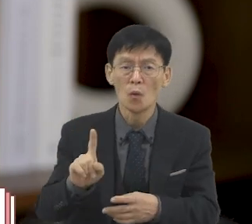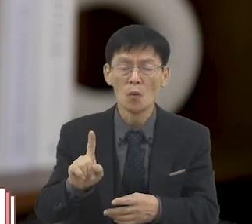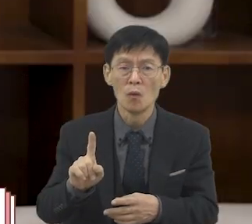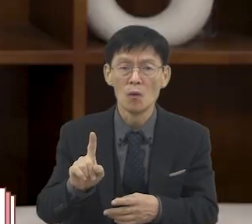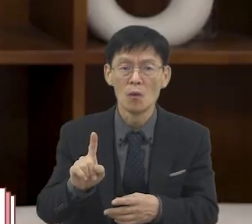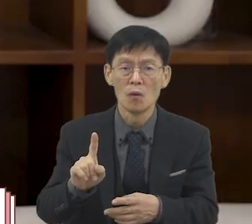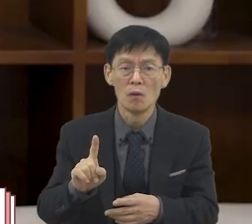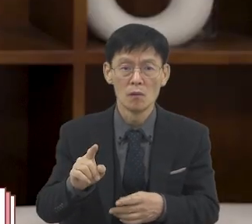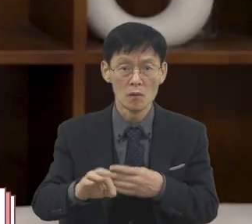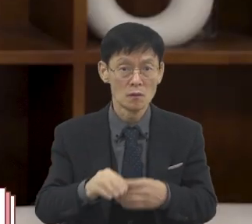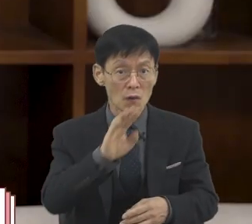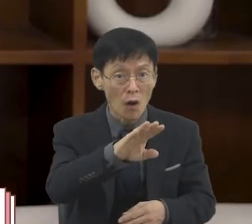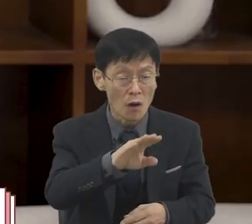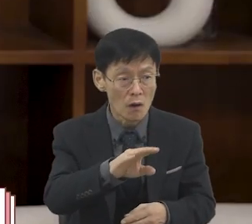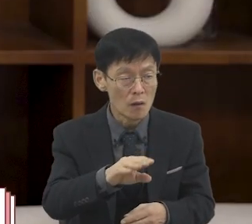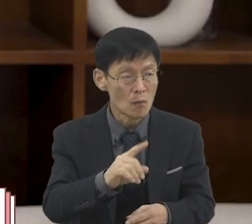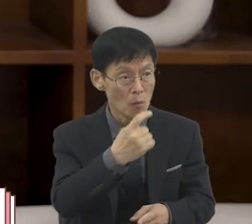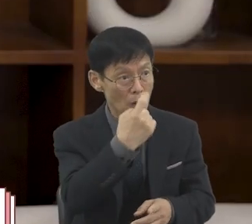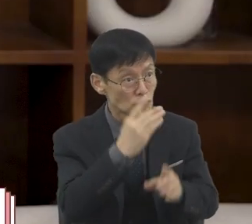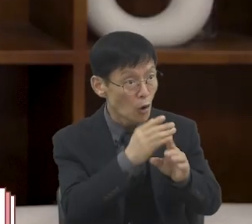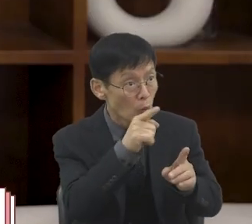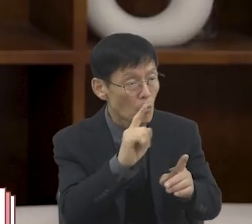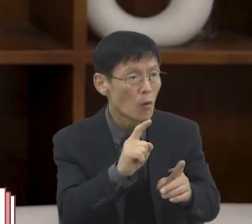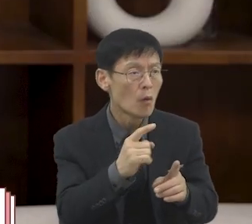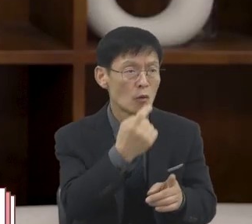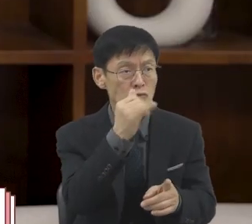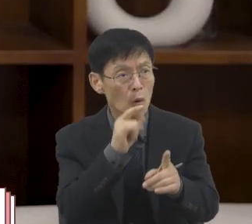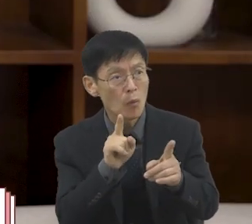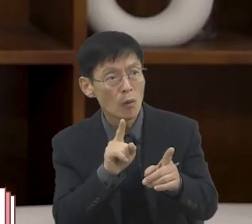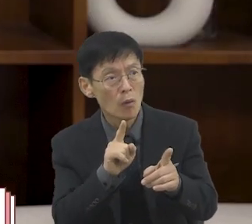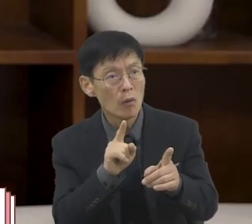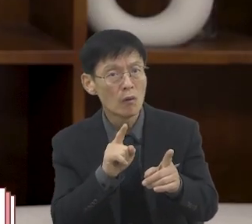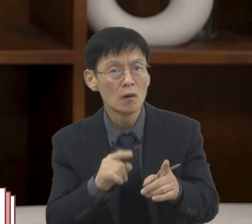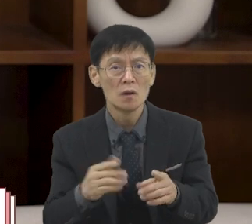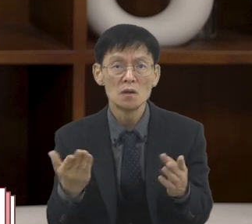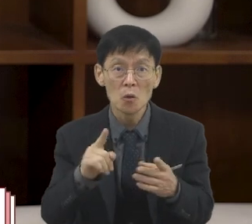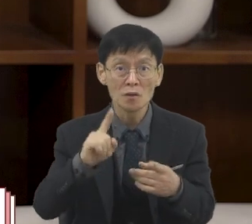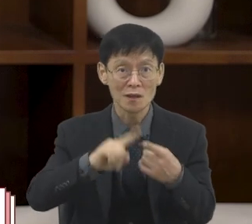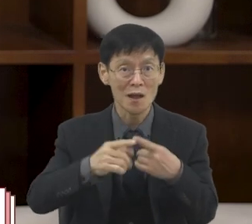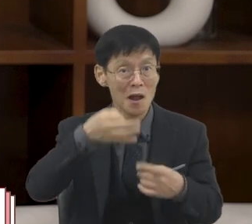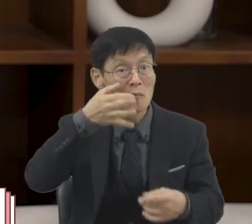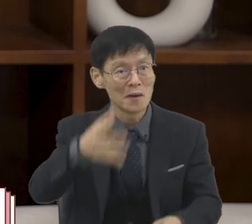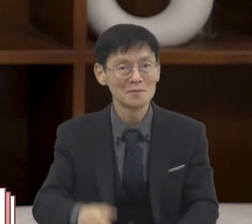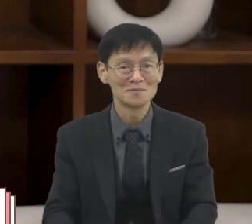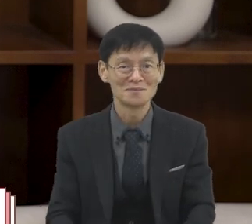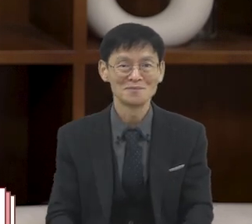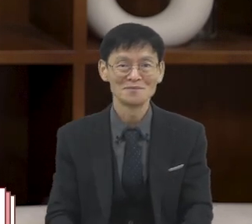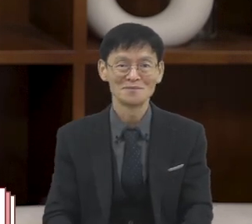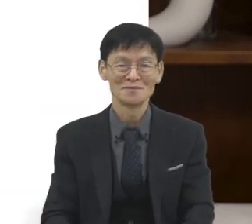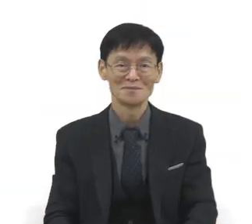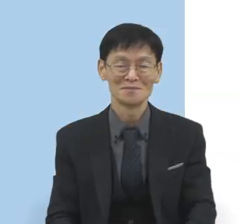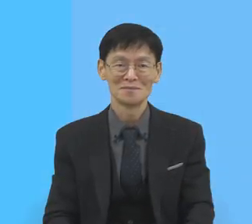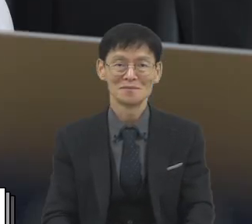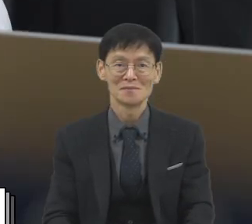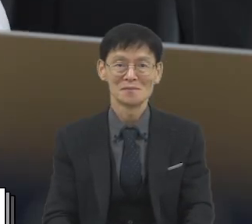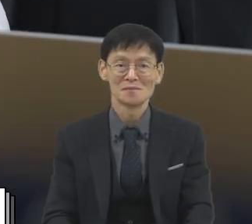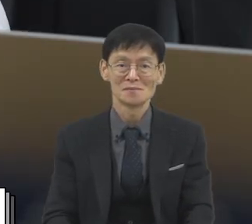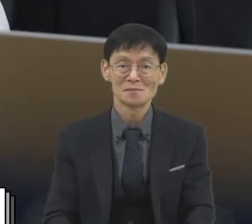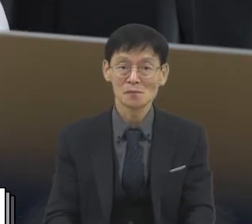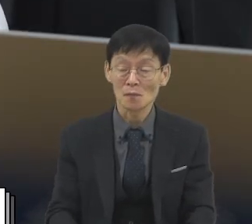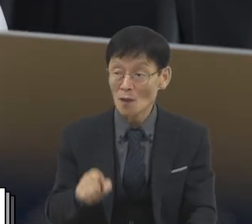어떨까요? 지혜 씨가 직장 상사에게 뭔가를 배우고 있네요. 무슨 일이 있는지 보겠습니다. 그러니까